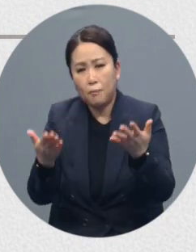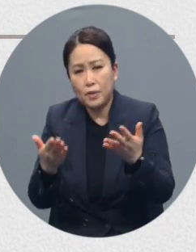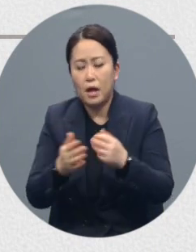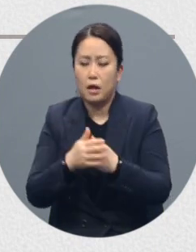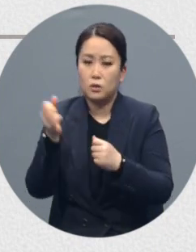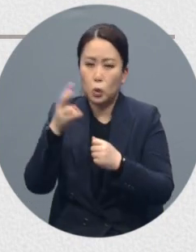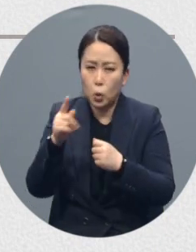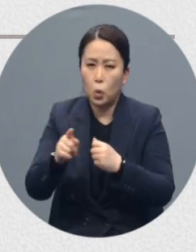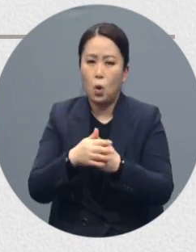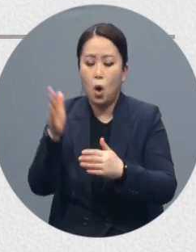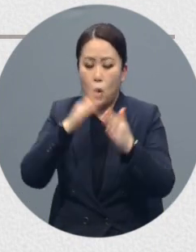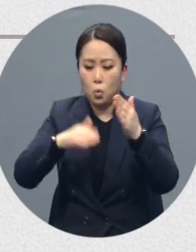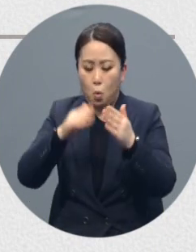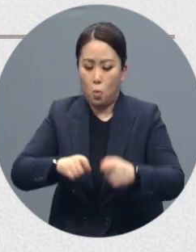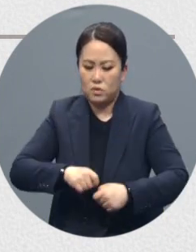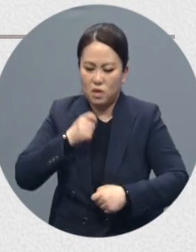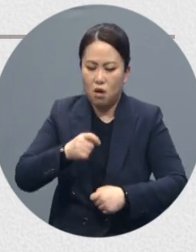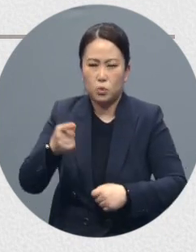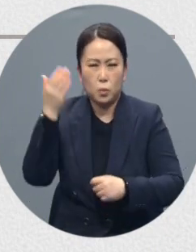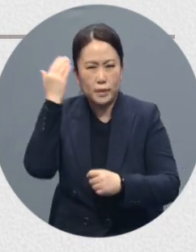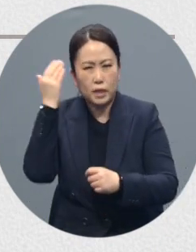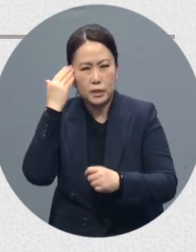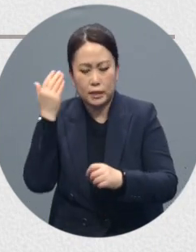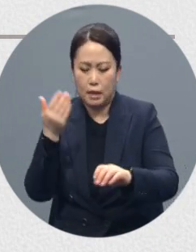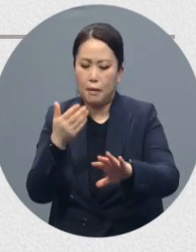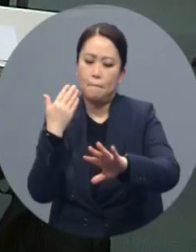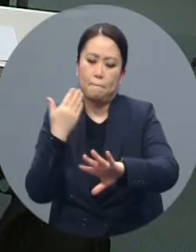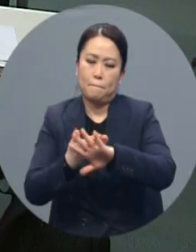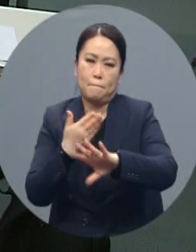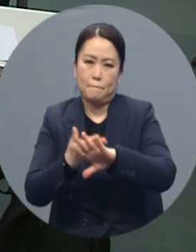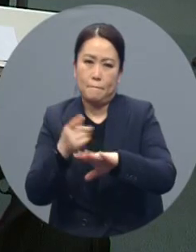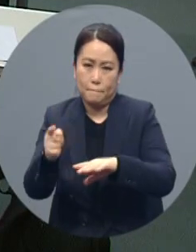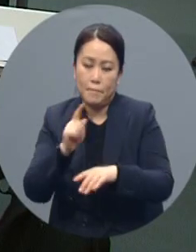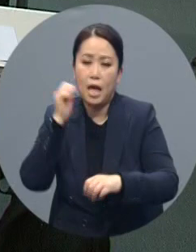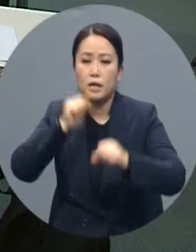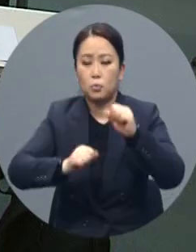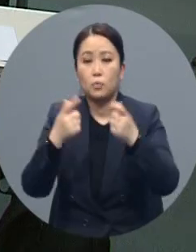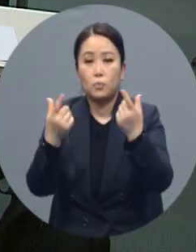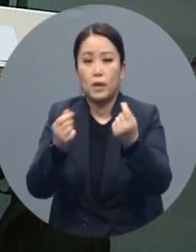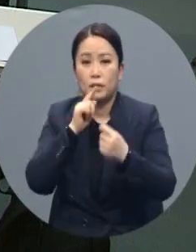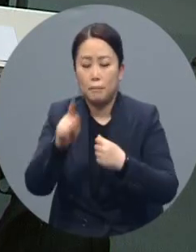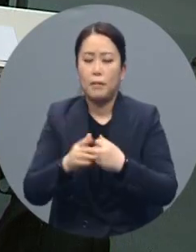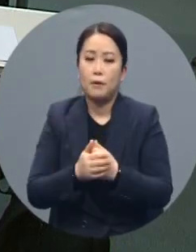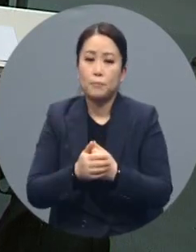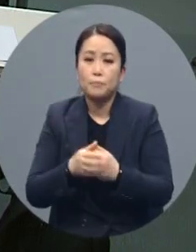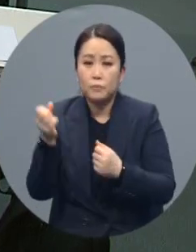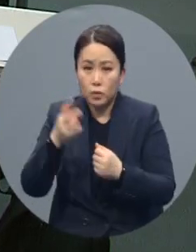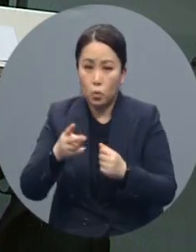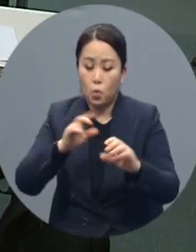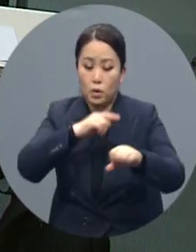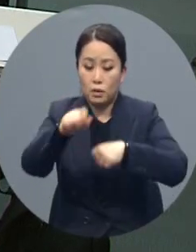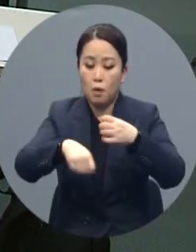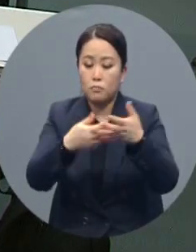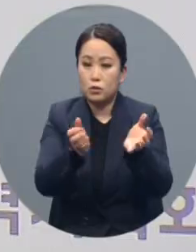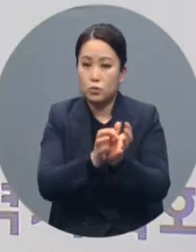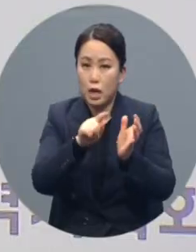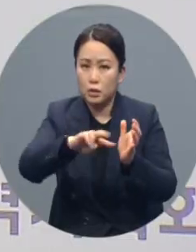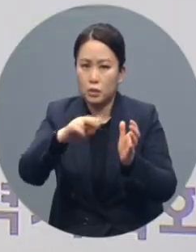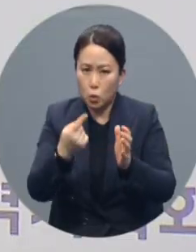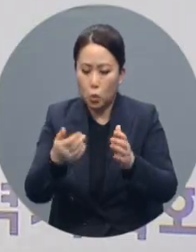공정과 상식에 반하는 행위라고 반박했습니다. 더불어민주당도 공천 과정에서 당내 반발을 일고